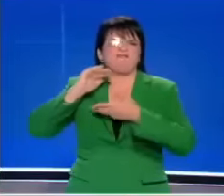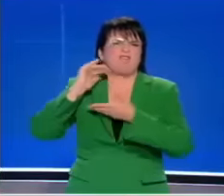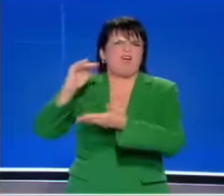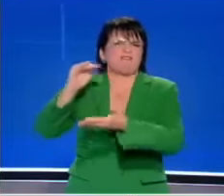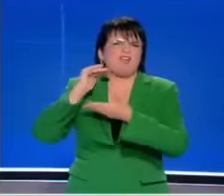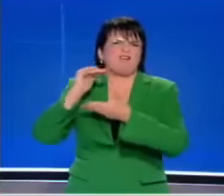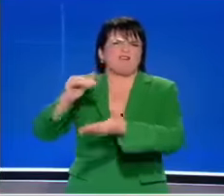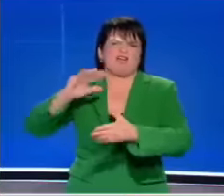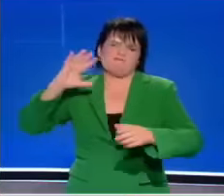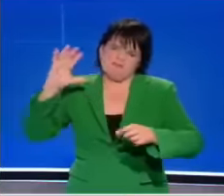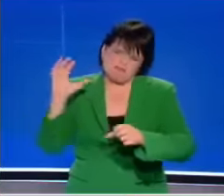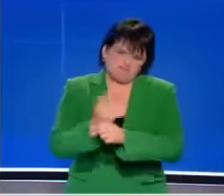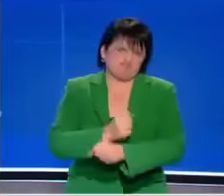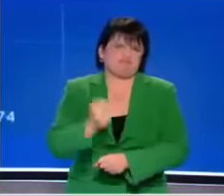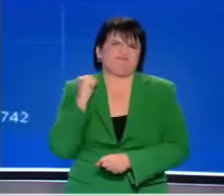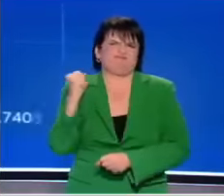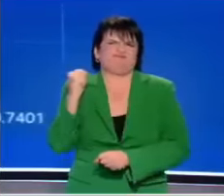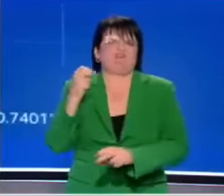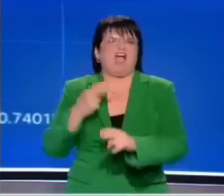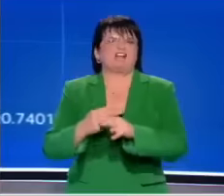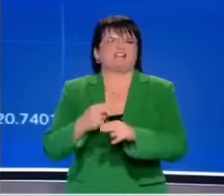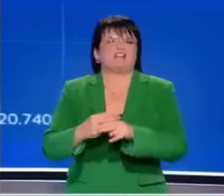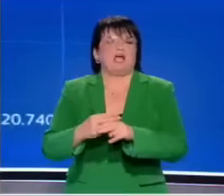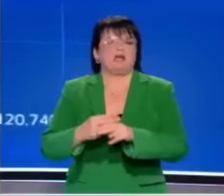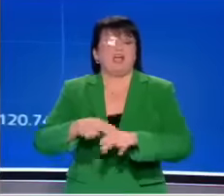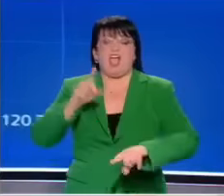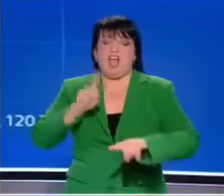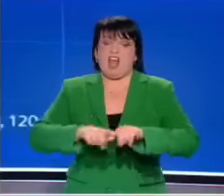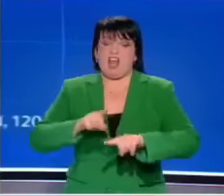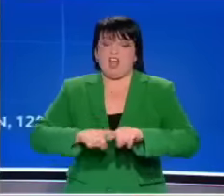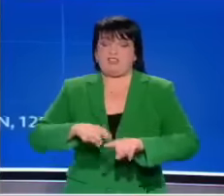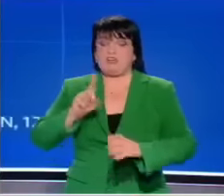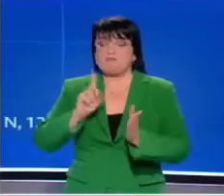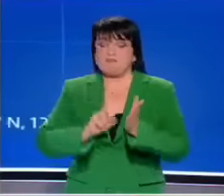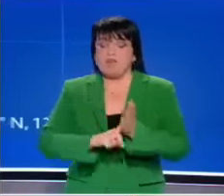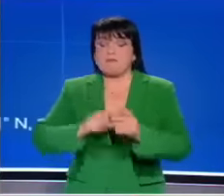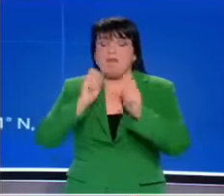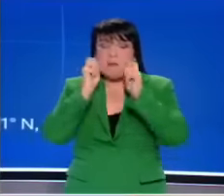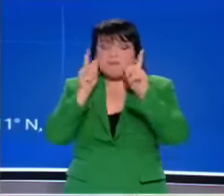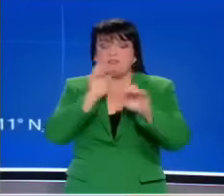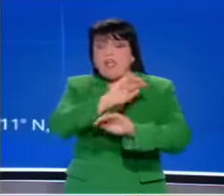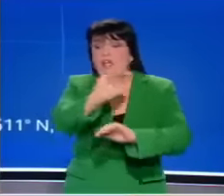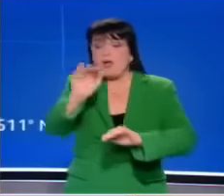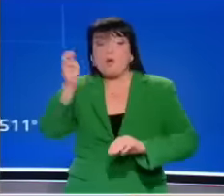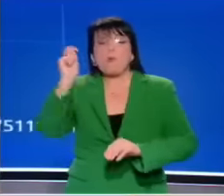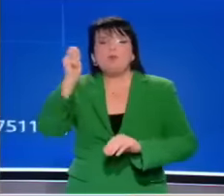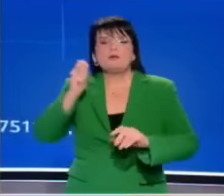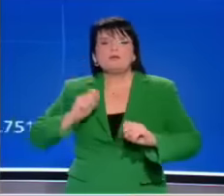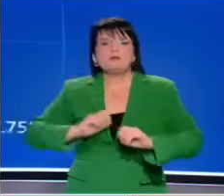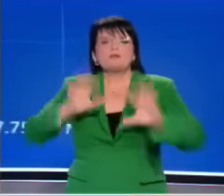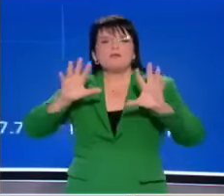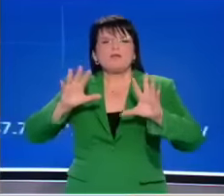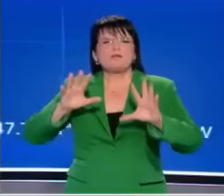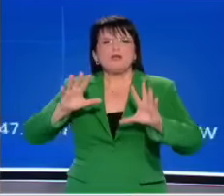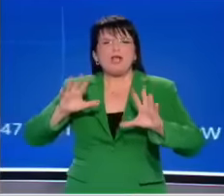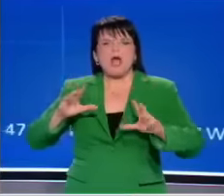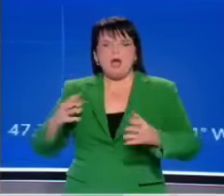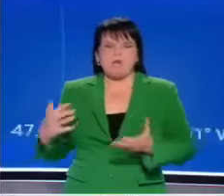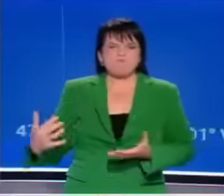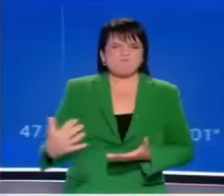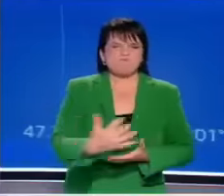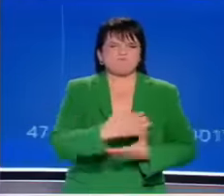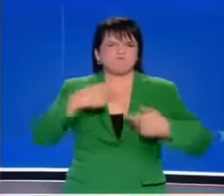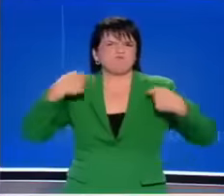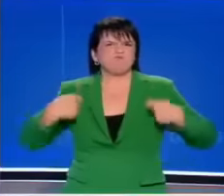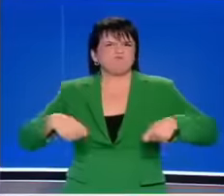πάρει τα έχω κάνει με το σπαθί μου και επιτέλους αυτή η χώρα να αρχίσει να ρωτάει τους πολιτικούς που έχουνε πλουτίσει τόσα χρόνια με το ποθεν